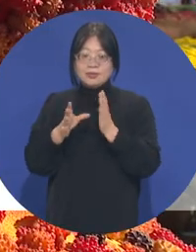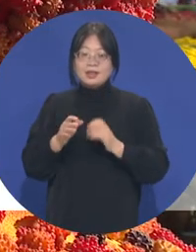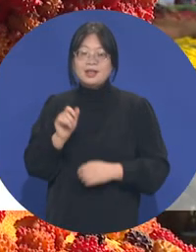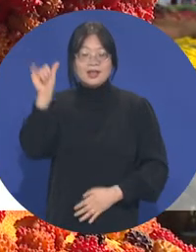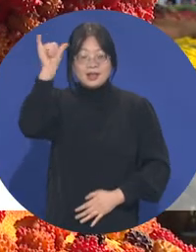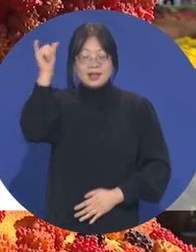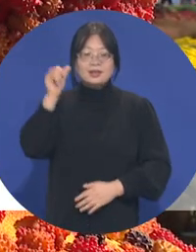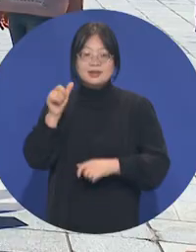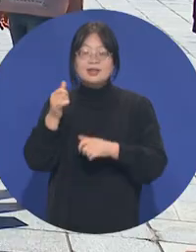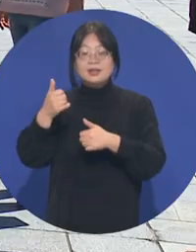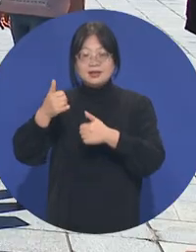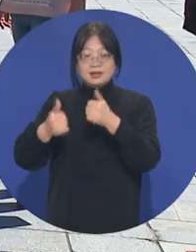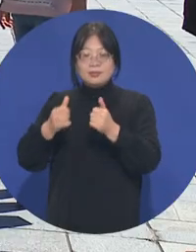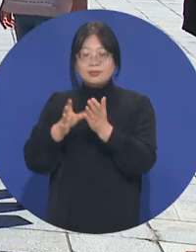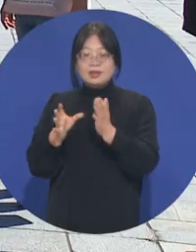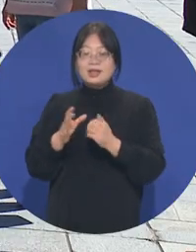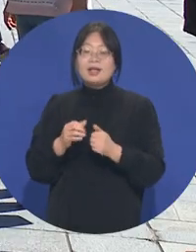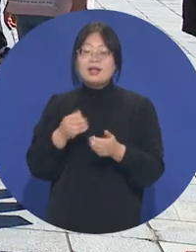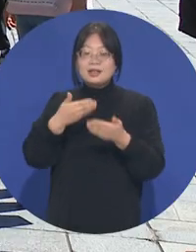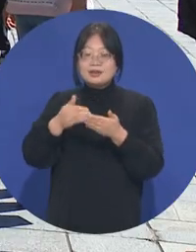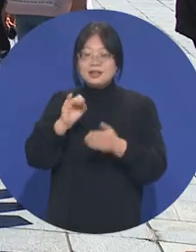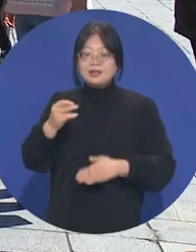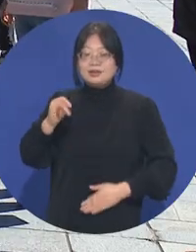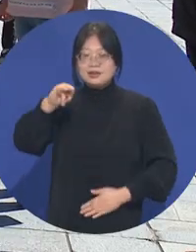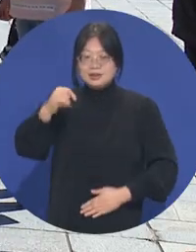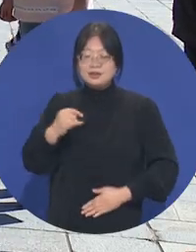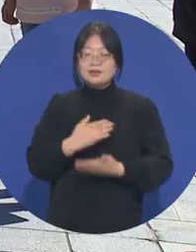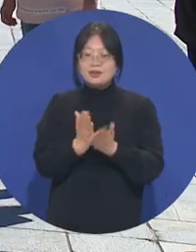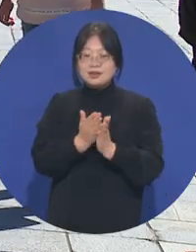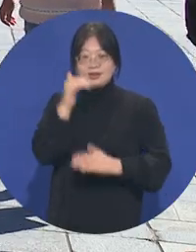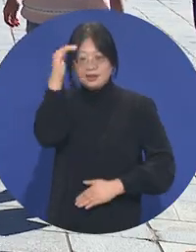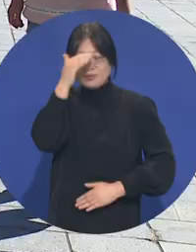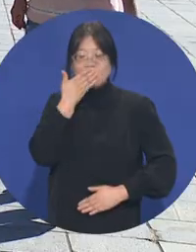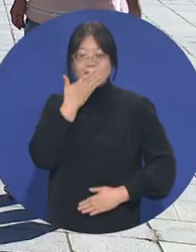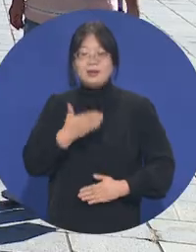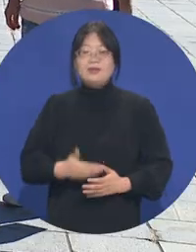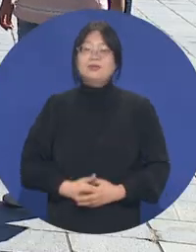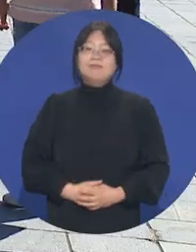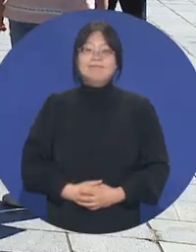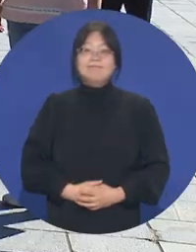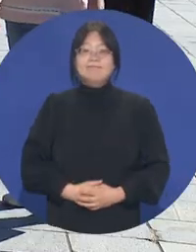AI 작품전 그림 일러스트 등의 작품을 감상할 수 있습니다